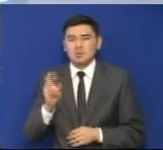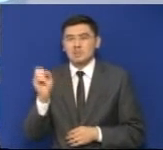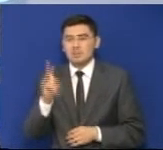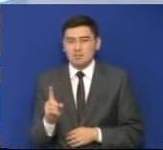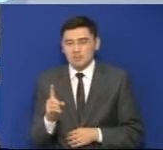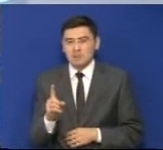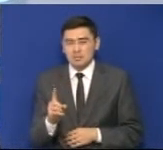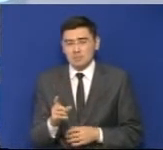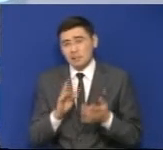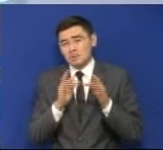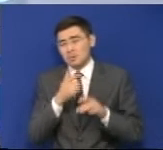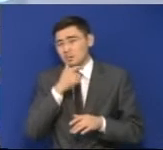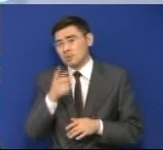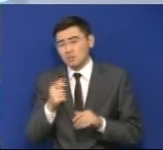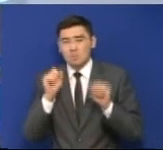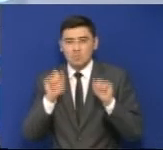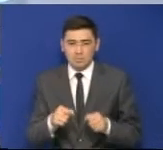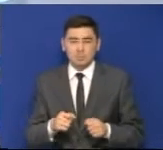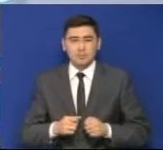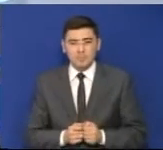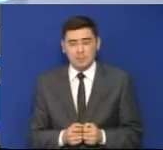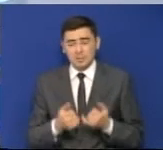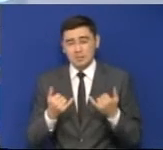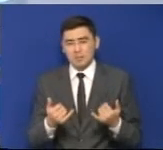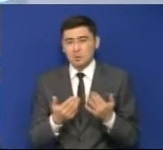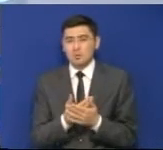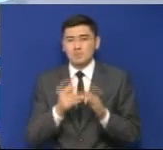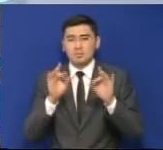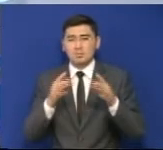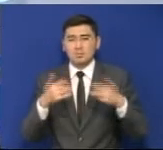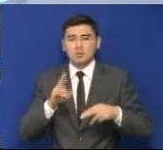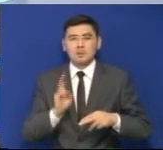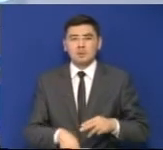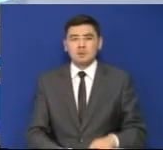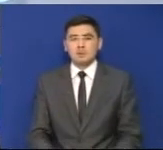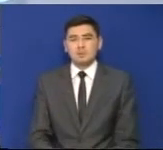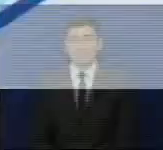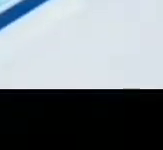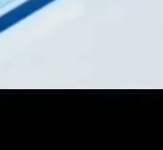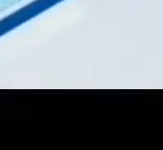аласыздар. Әзірге келіп түскен ақпараттар легі осы. Назарларыңызға рахмет, амандықта жүздескенше.